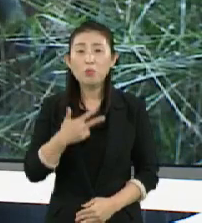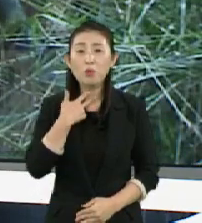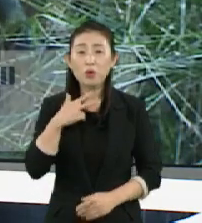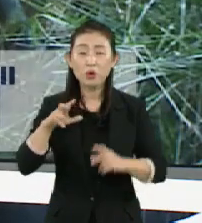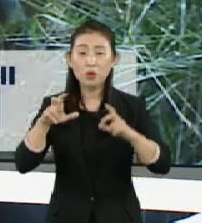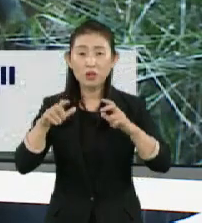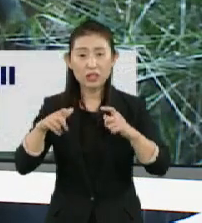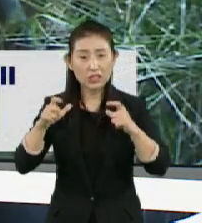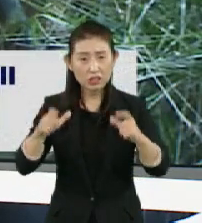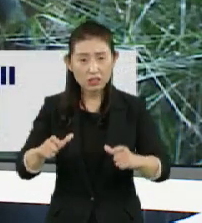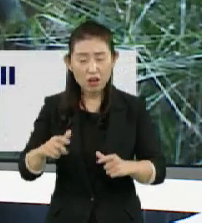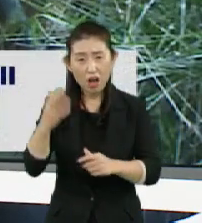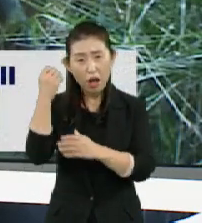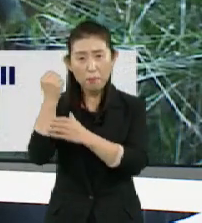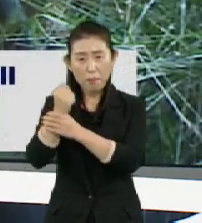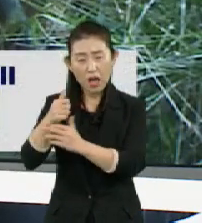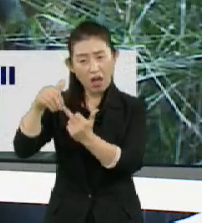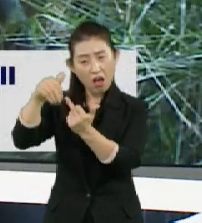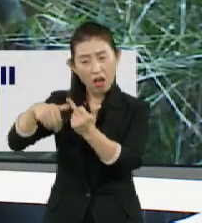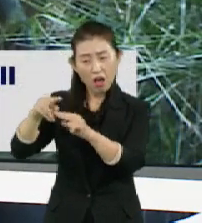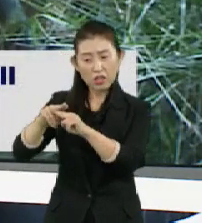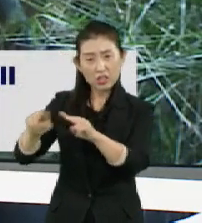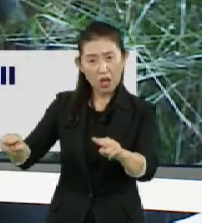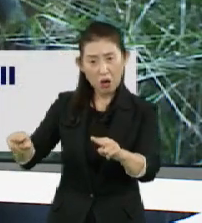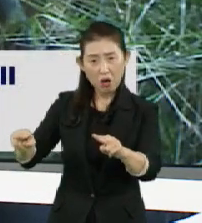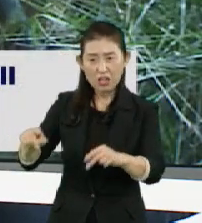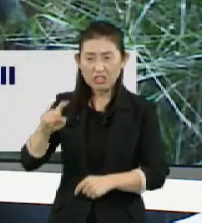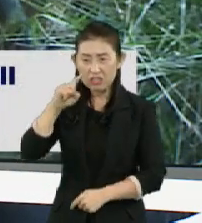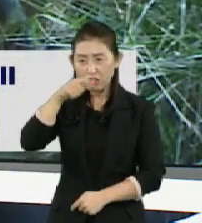보령 지역의 폐광산에서 유출된 오염수가